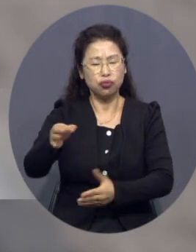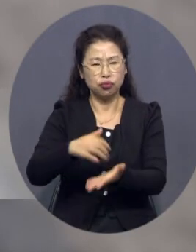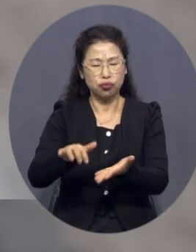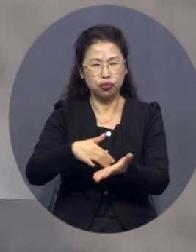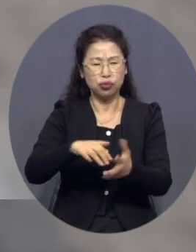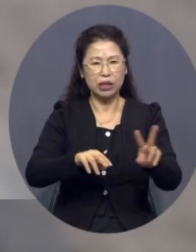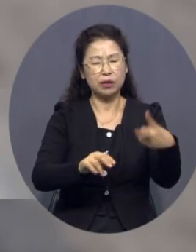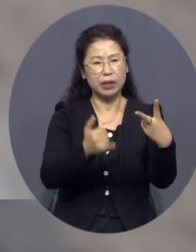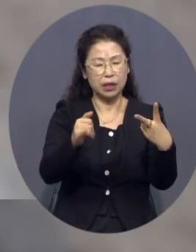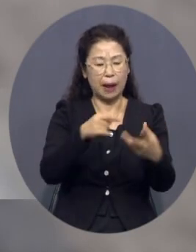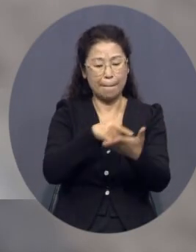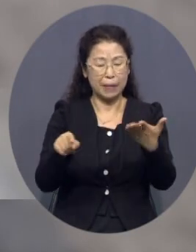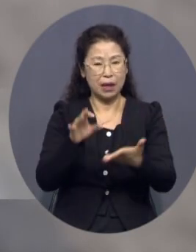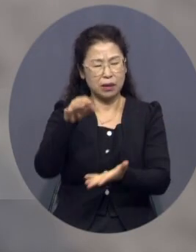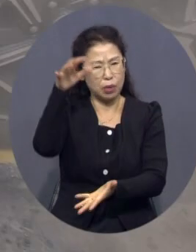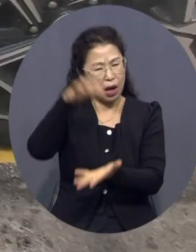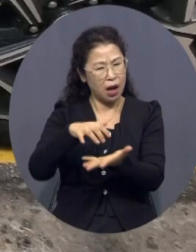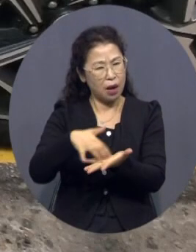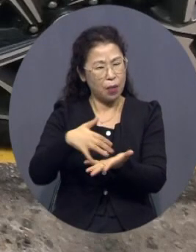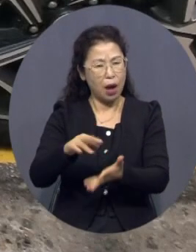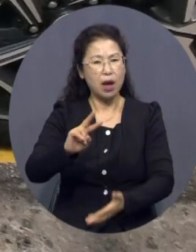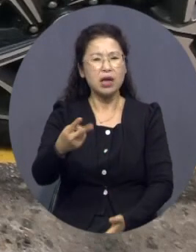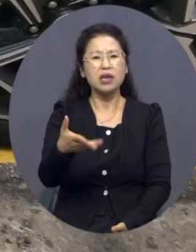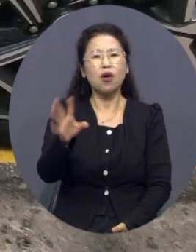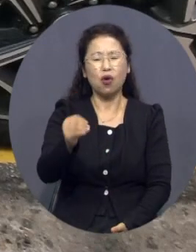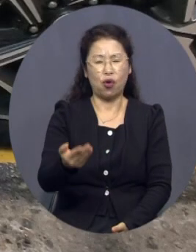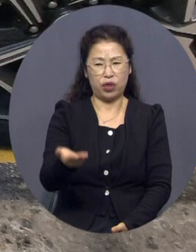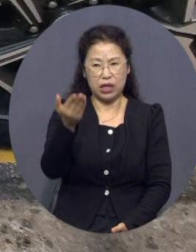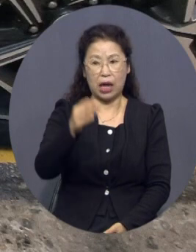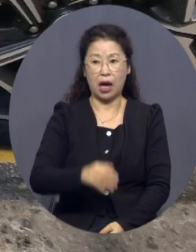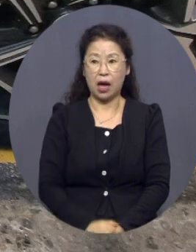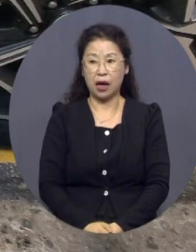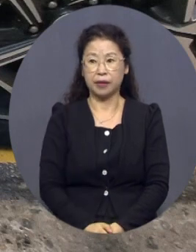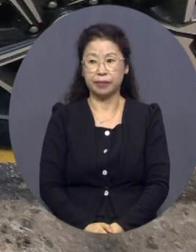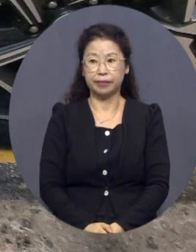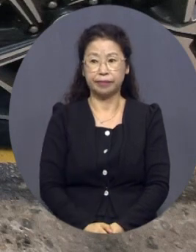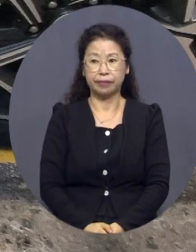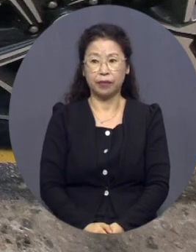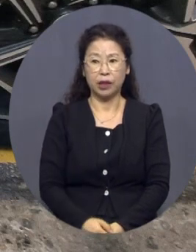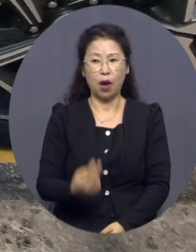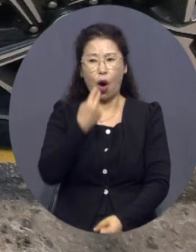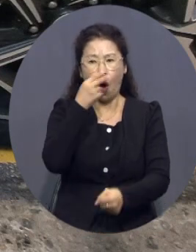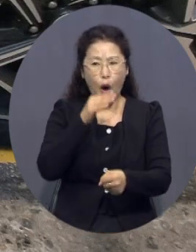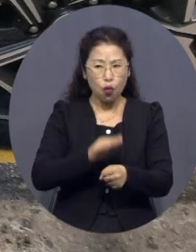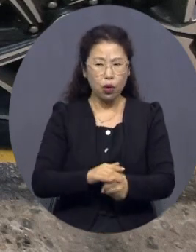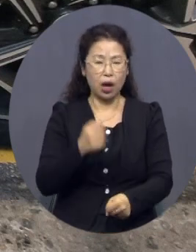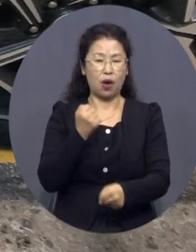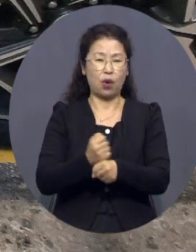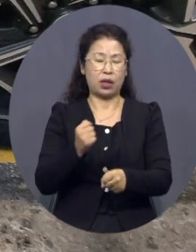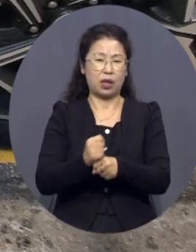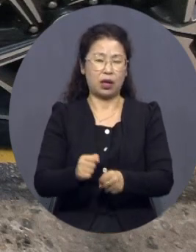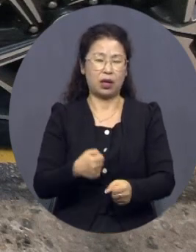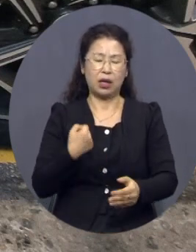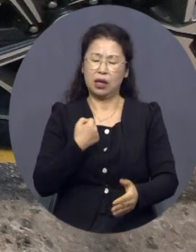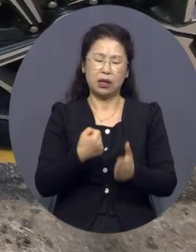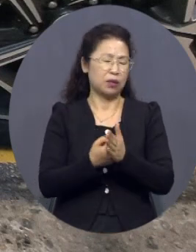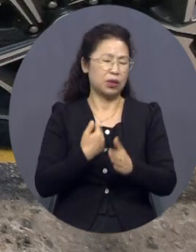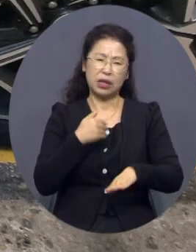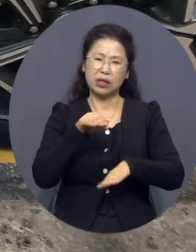금액이 1억 원이 넘을 것으로 추정됩니다. 억울하고 당황하고 이제 와 이제 탁송은 이제 내 인생에